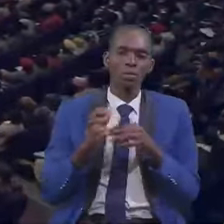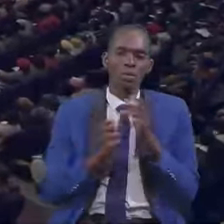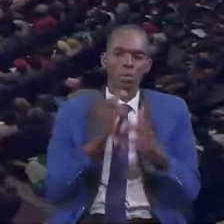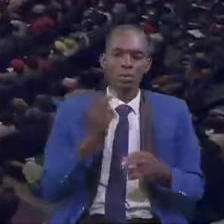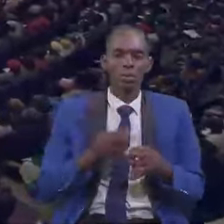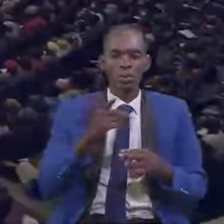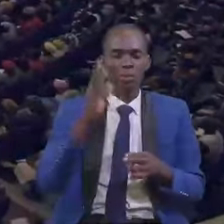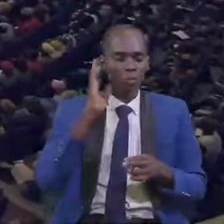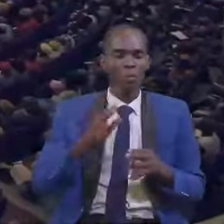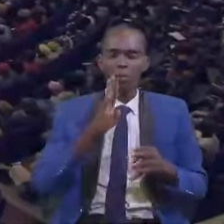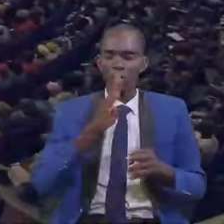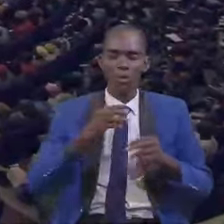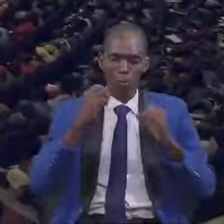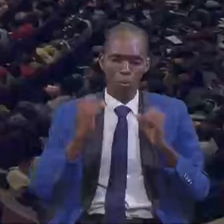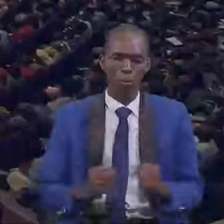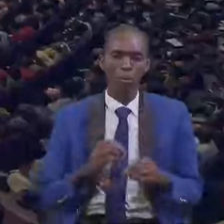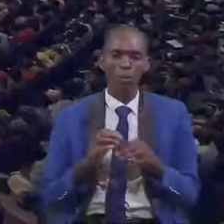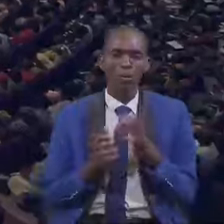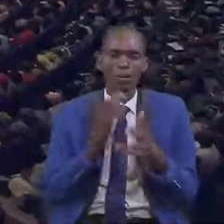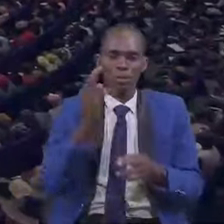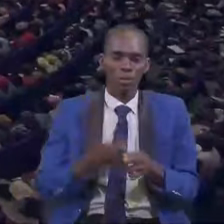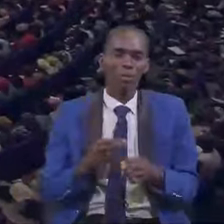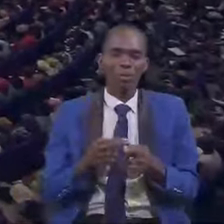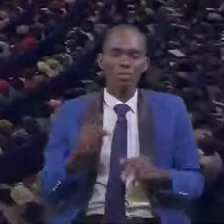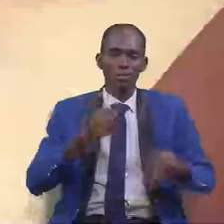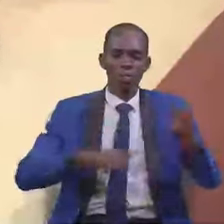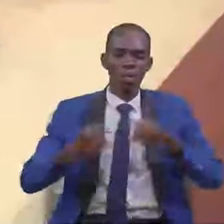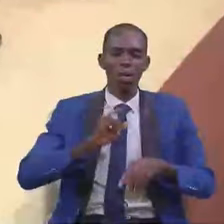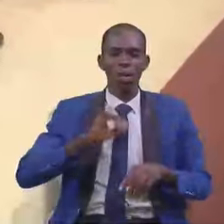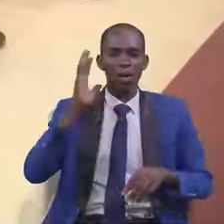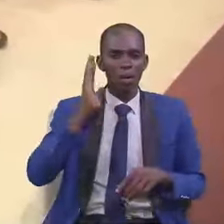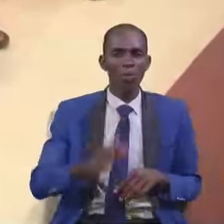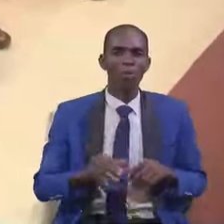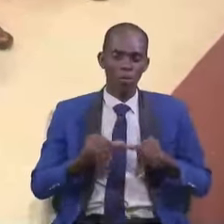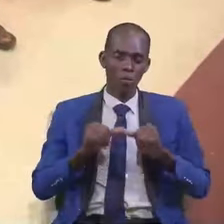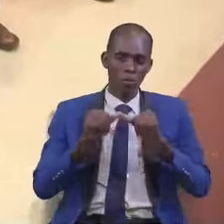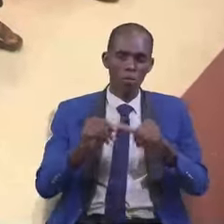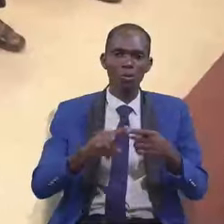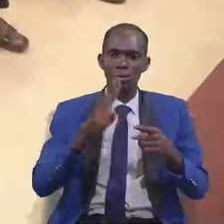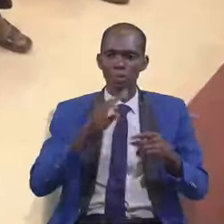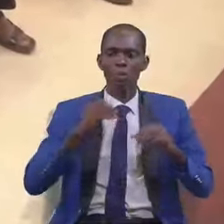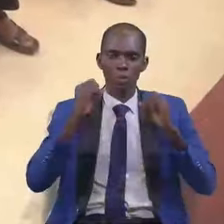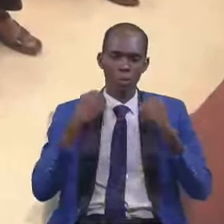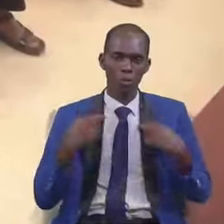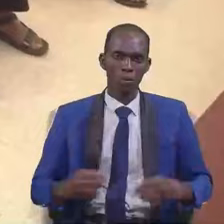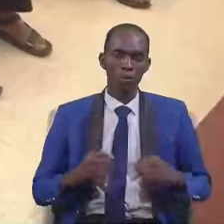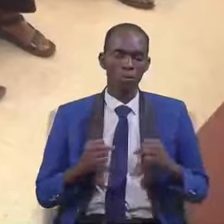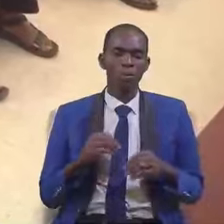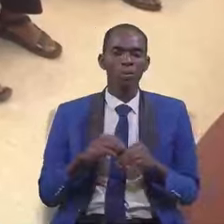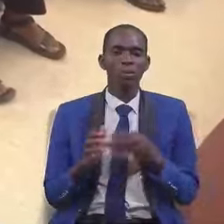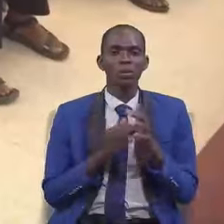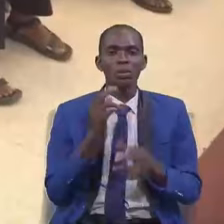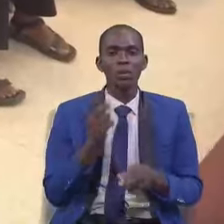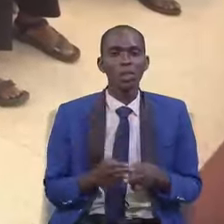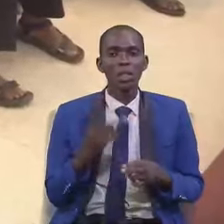bonne santé au nom de Jésus. Je vais demeurer en bonne santé. Dis-moi, je vais demeurer en bonne santé. La préservation de